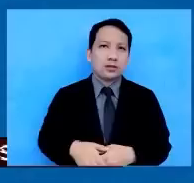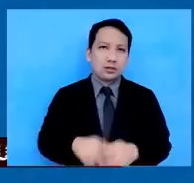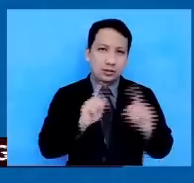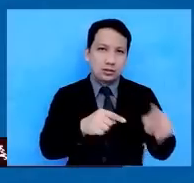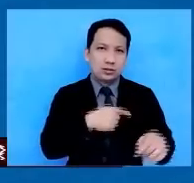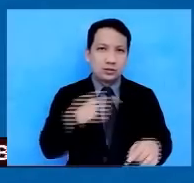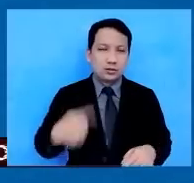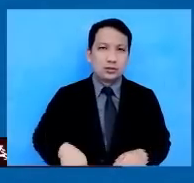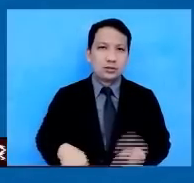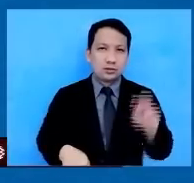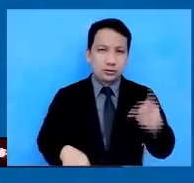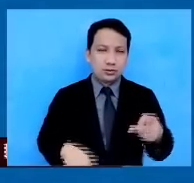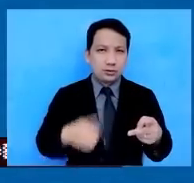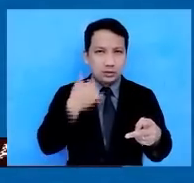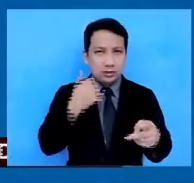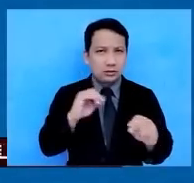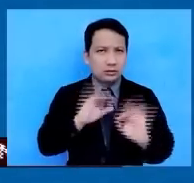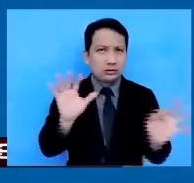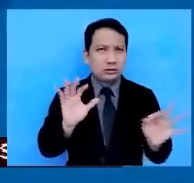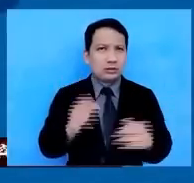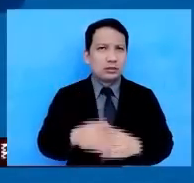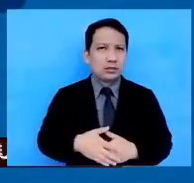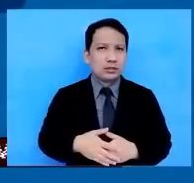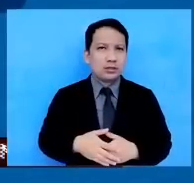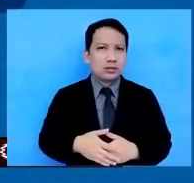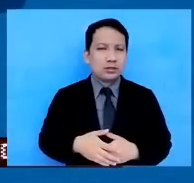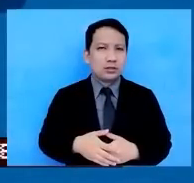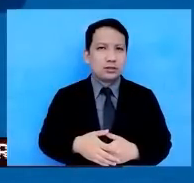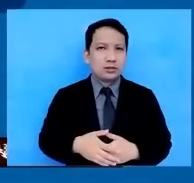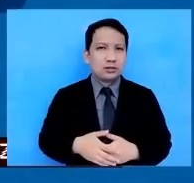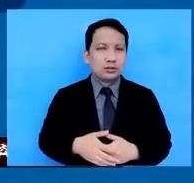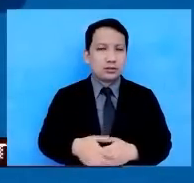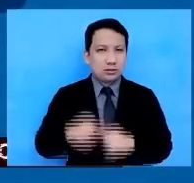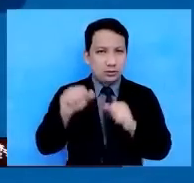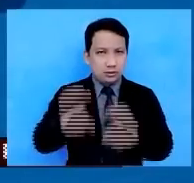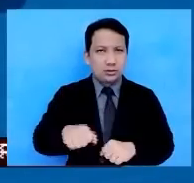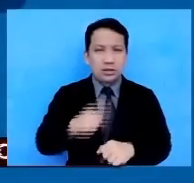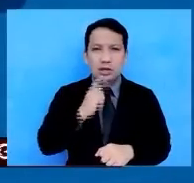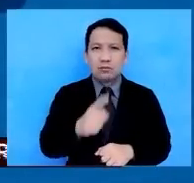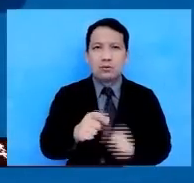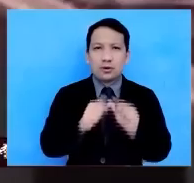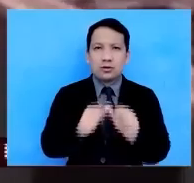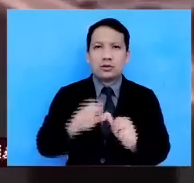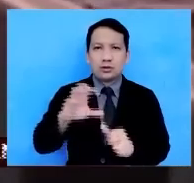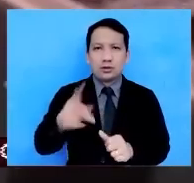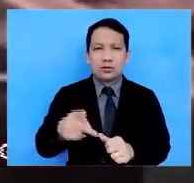isa pang hindi malinaw na radio challenge. Pero inulit lang ng PCG ang kanilang sagot.